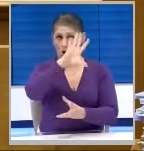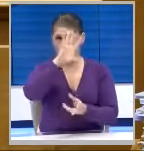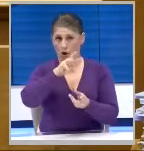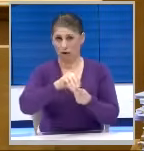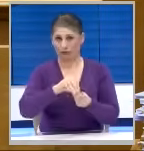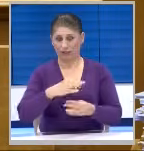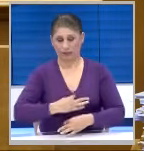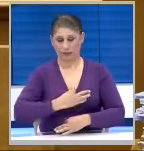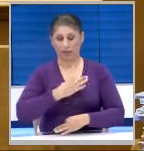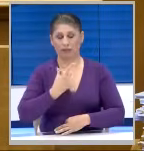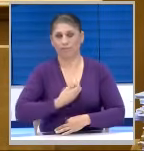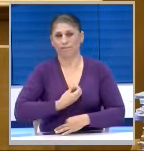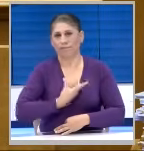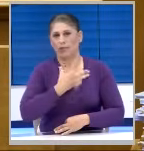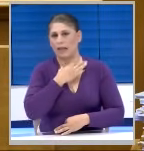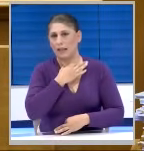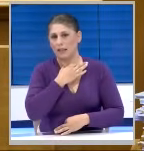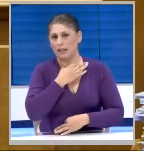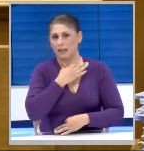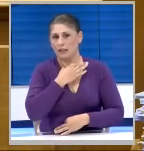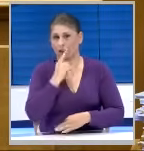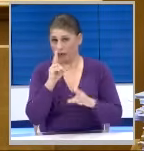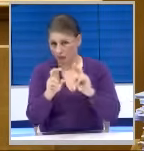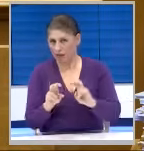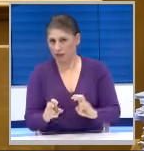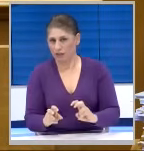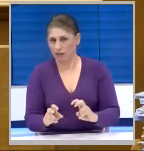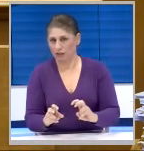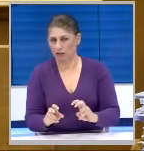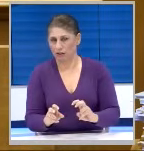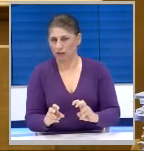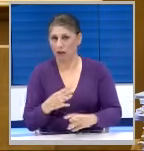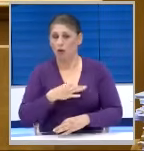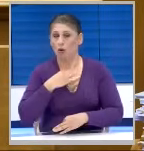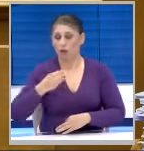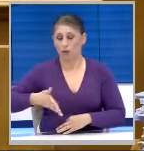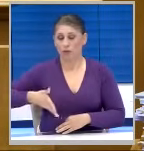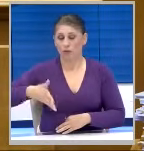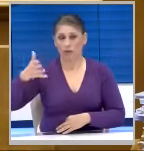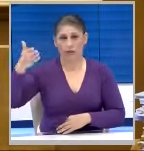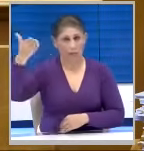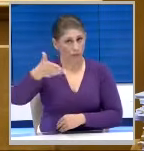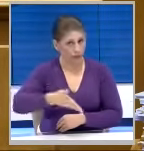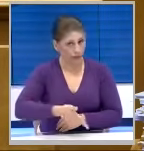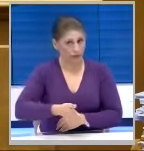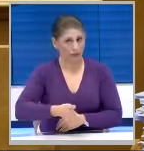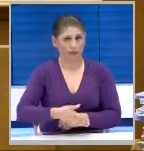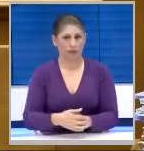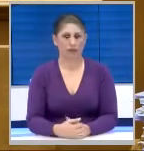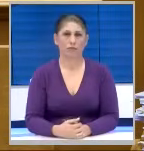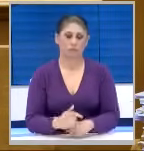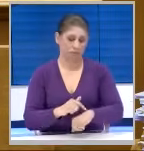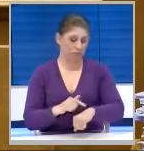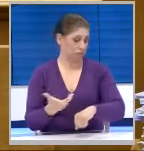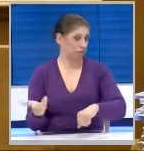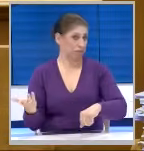δεν αισθανθήκατε την ανάγκη να τα ερευνήσετε ο κύριος μητσοτάκης που θα έρθει πότε